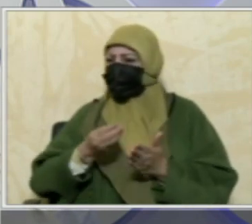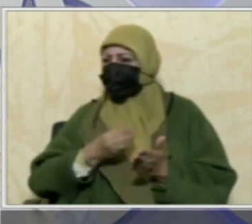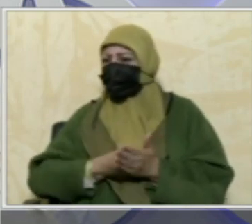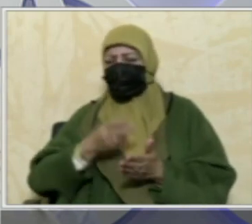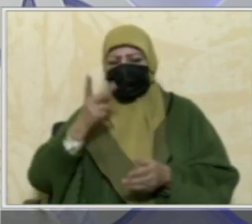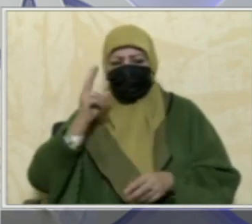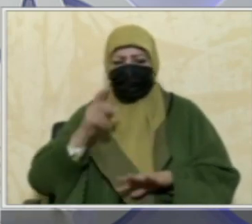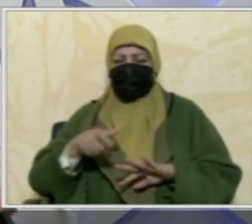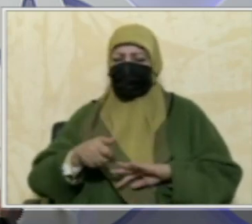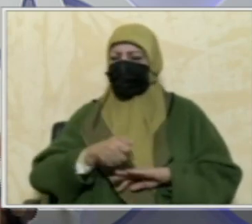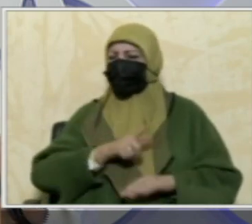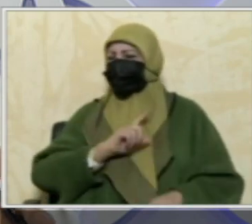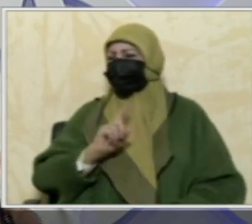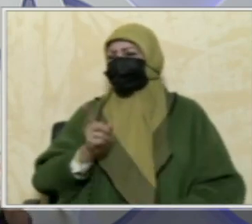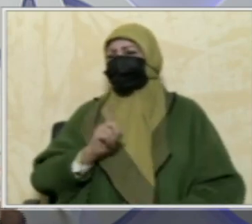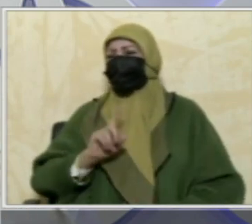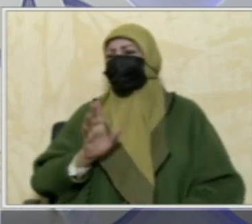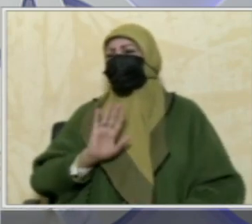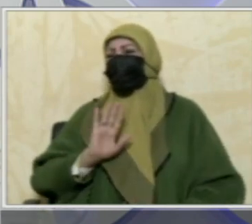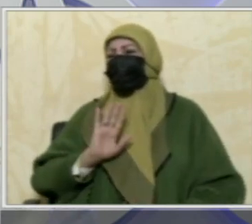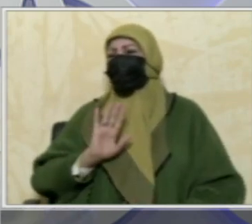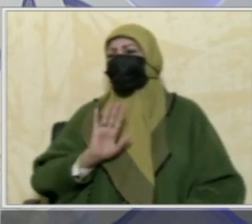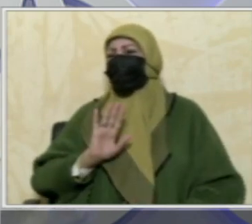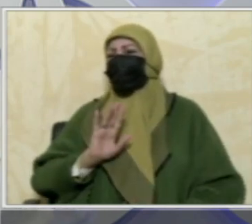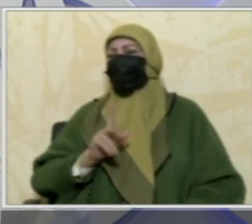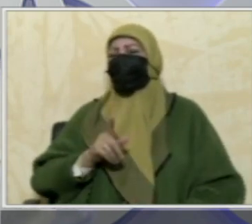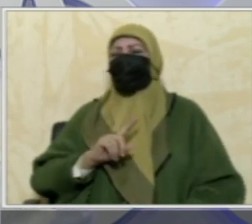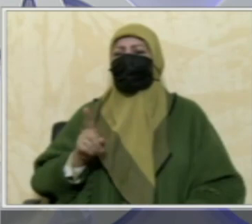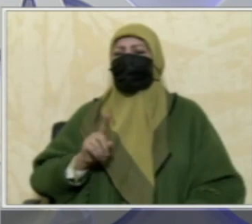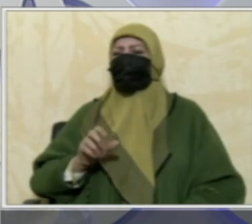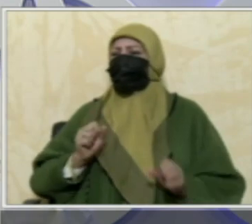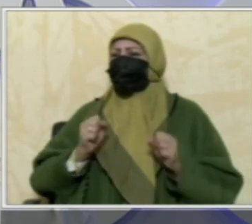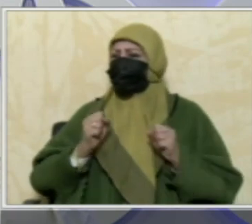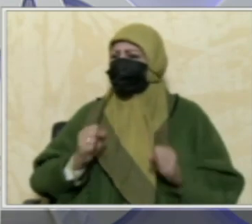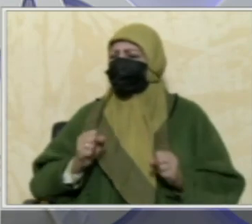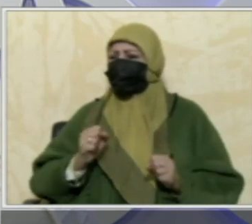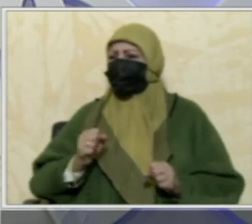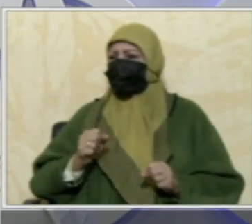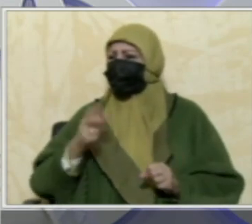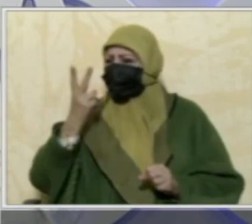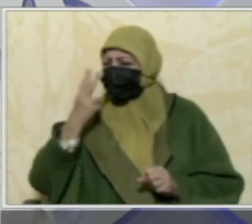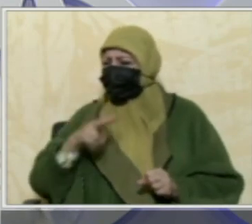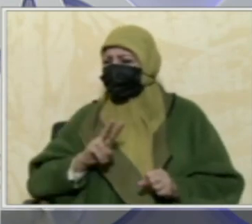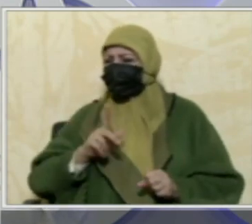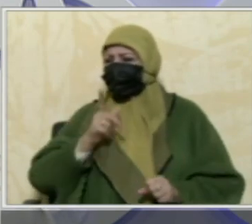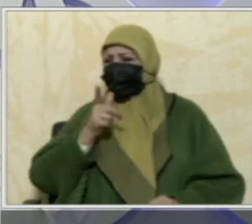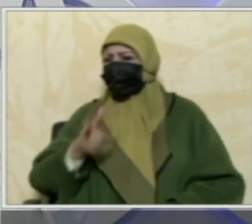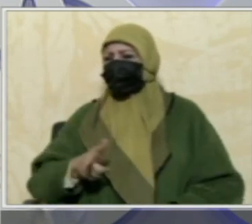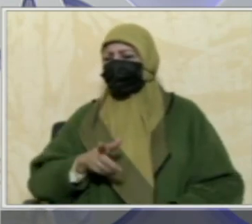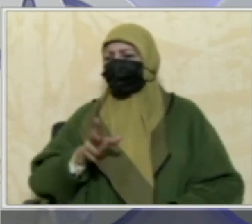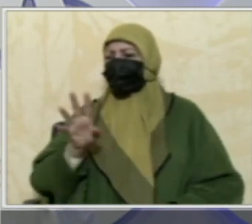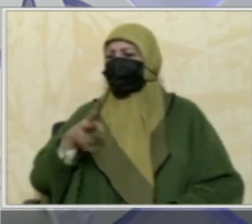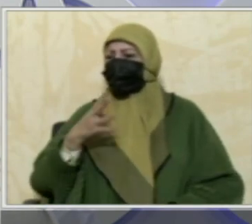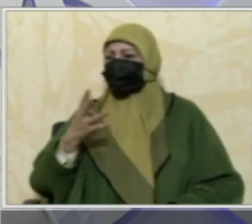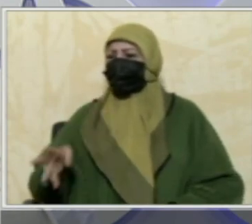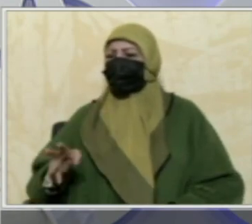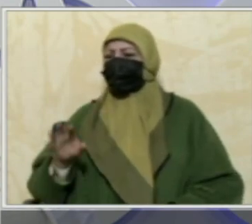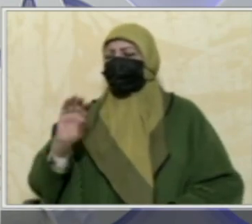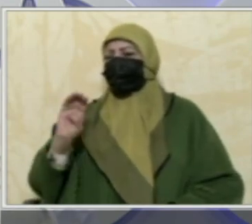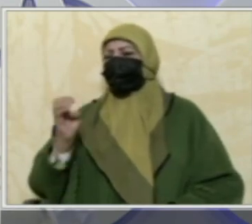تقليم الاظافر شددوا على الناس هذا قولوا لهم هذا مذهب الحنابله وقولوا لهم ان